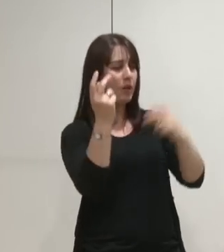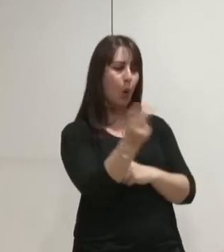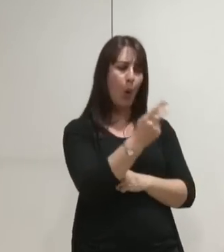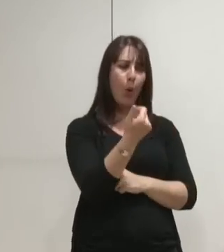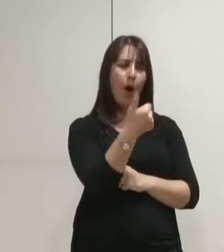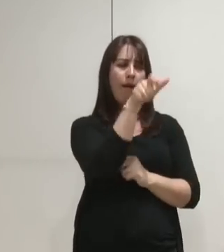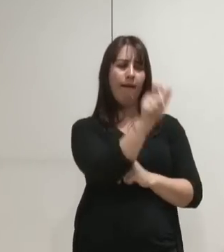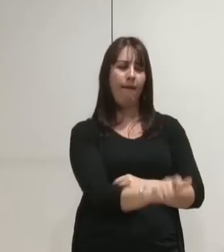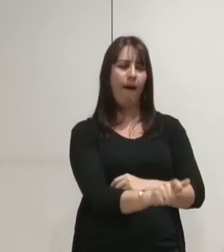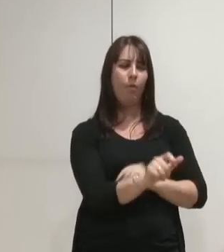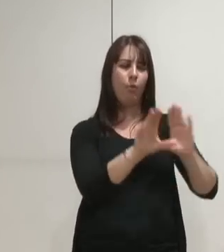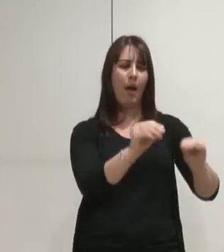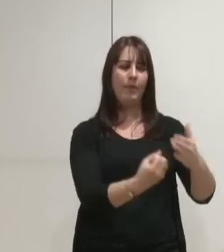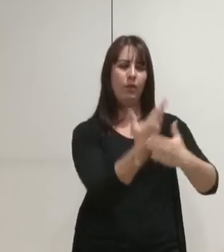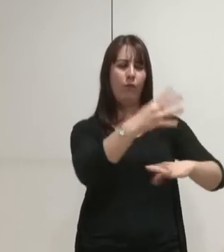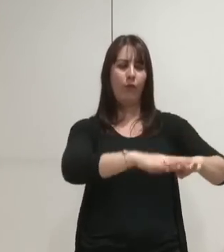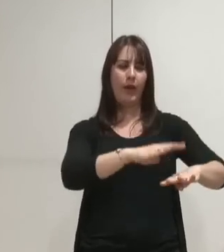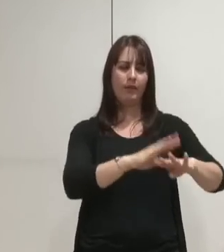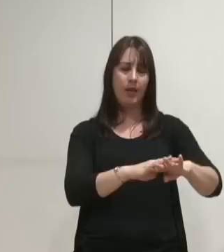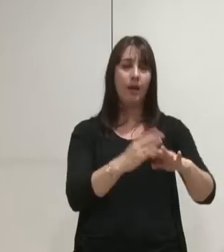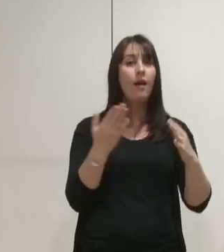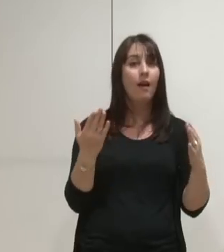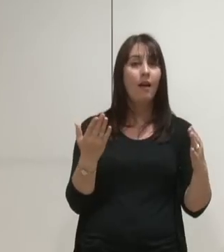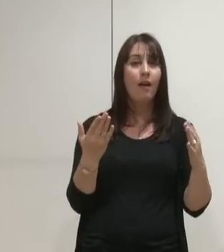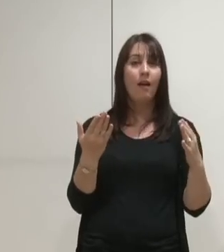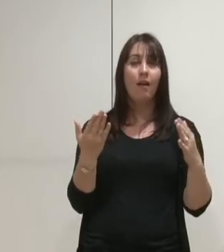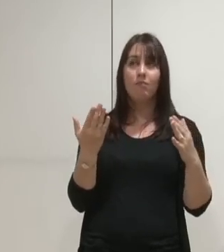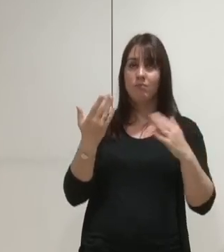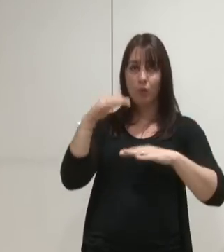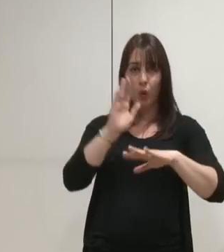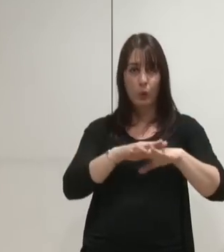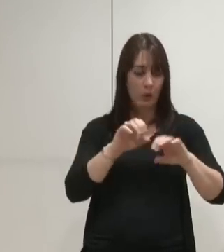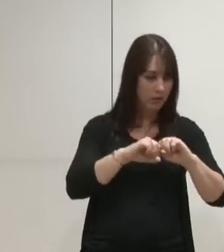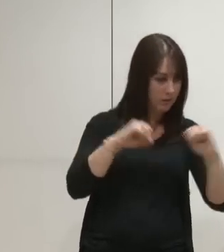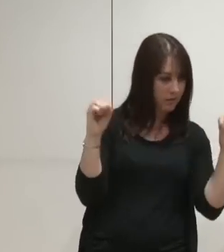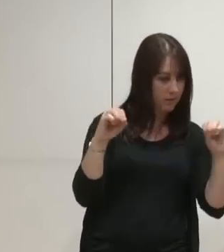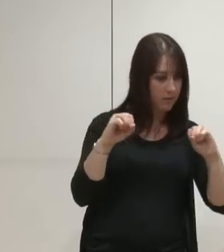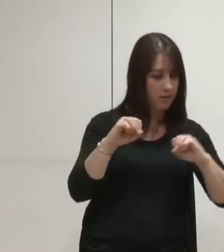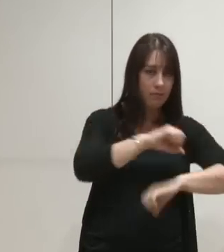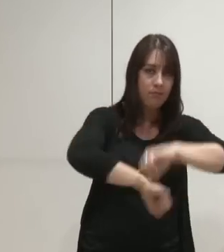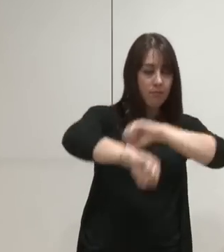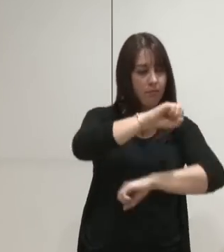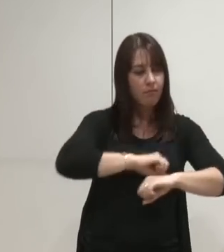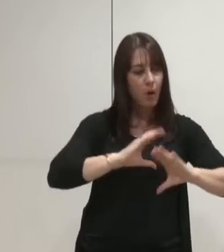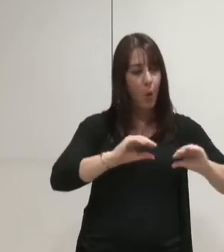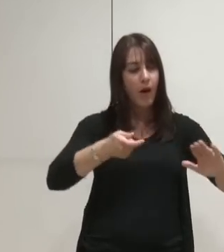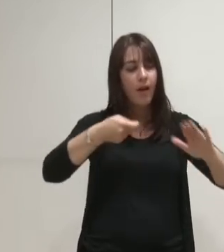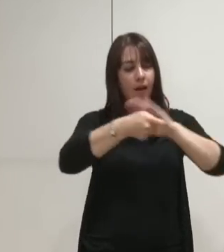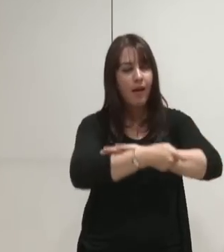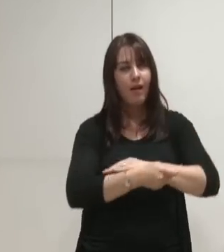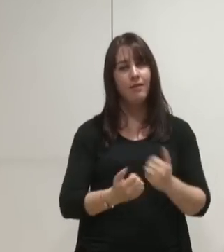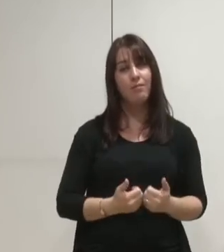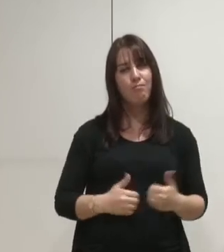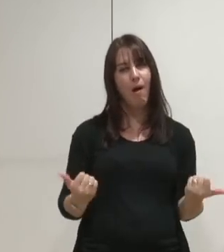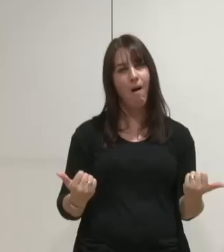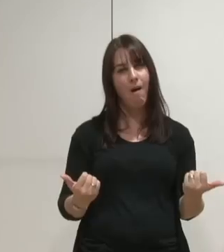habitants des nouveaux quartiers euh quand évidemment on regarde quelles actions étaient financées ce n'est plus tout à fait la même photo il